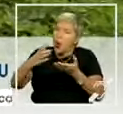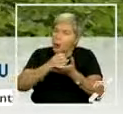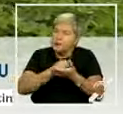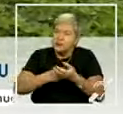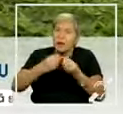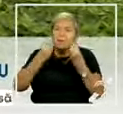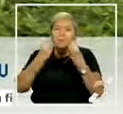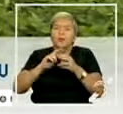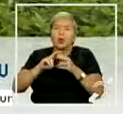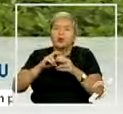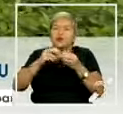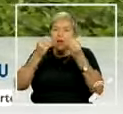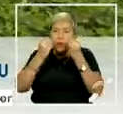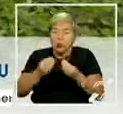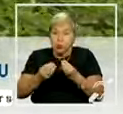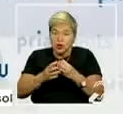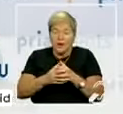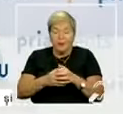agricol